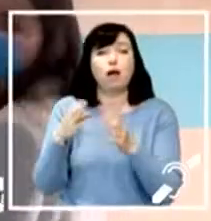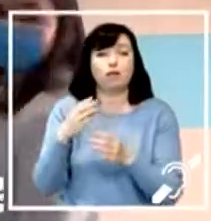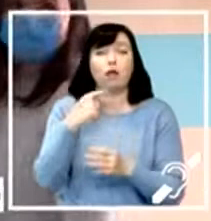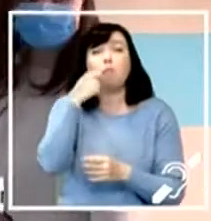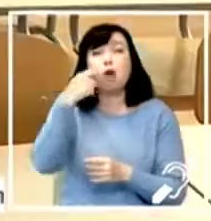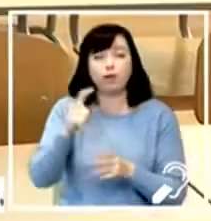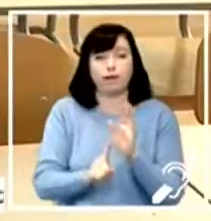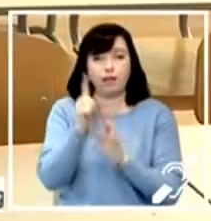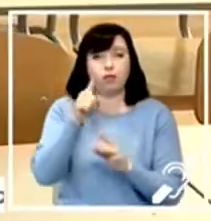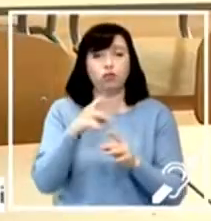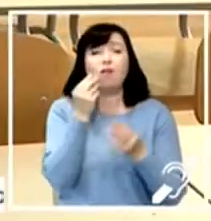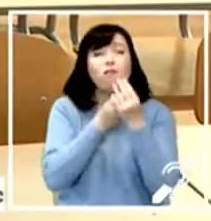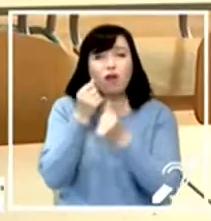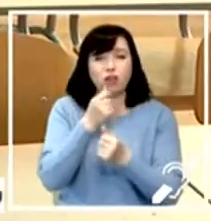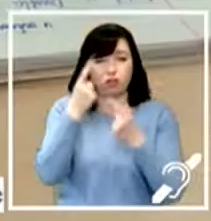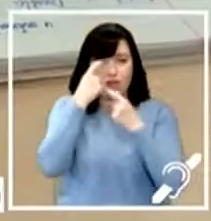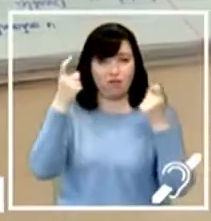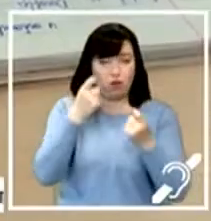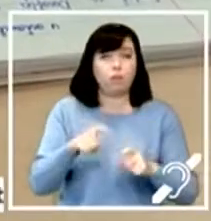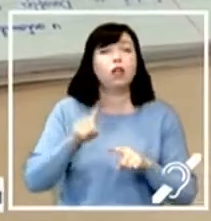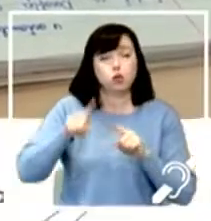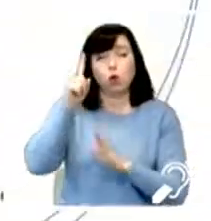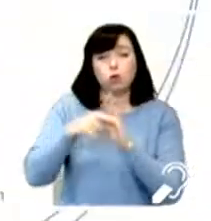Mai multe vă spunem imediat în Telejurnal.